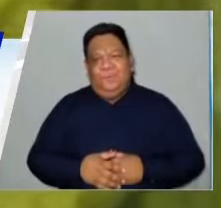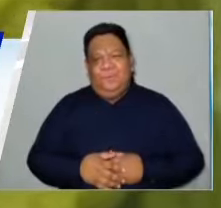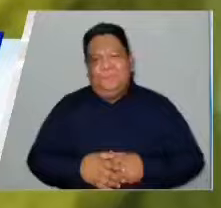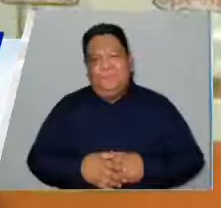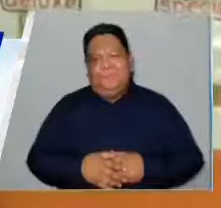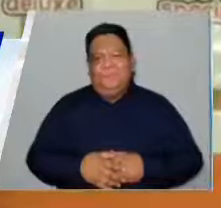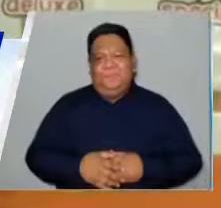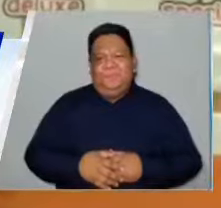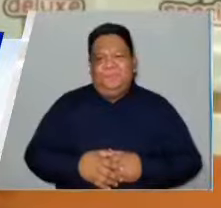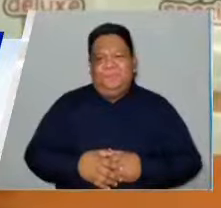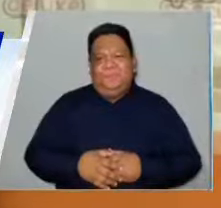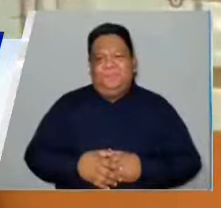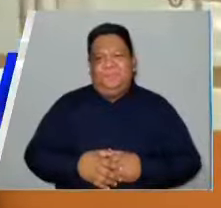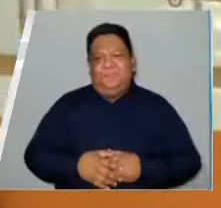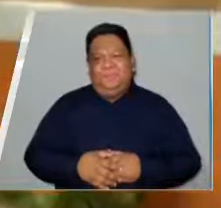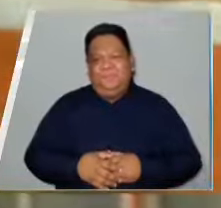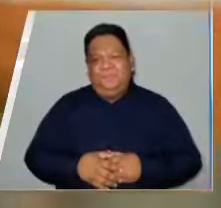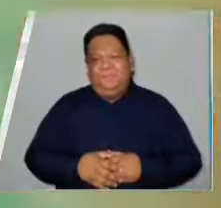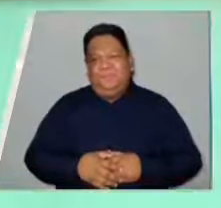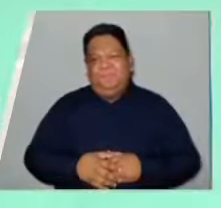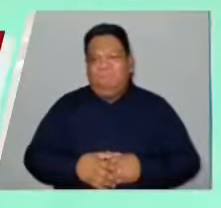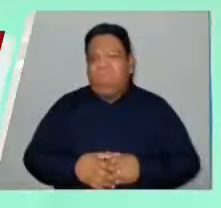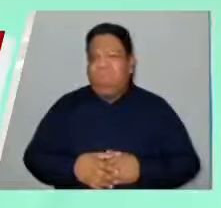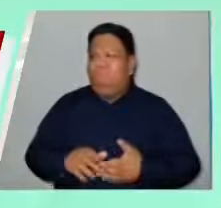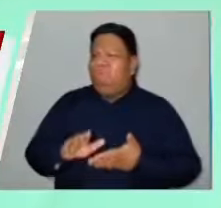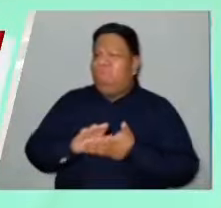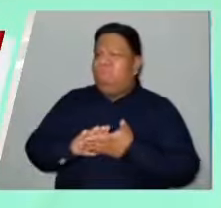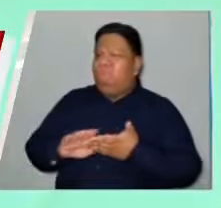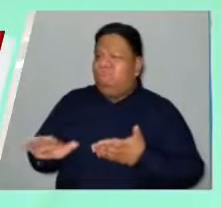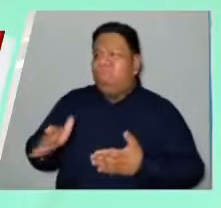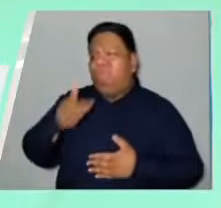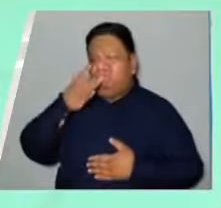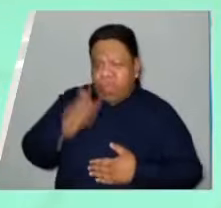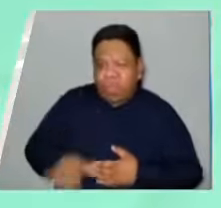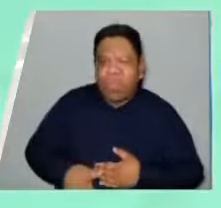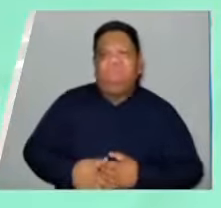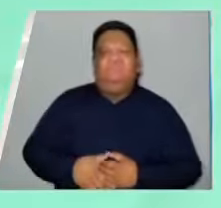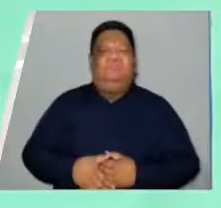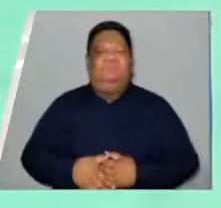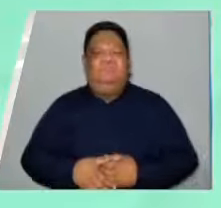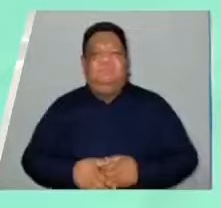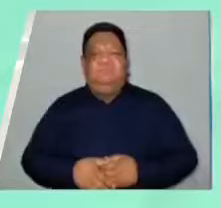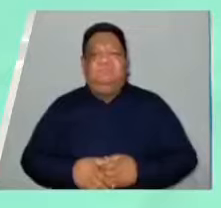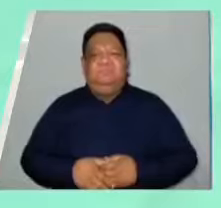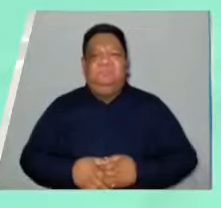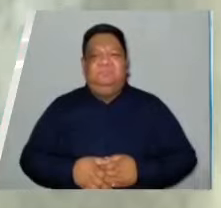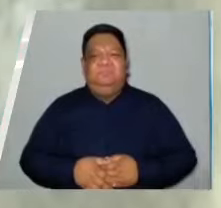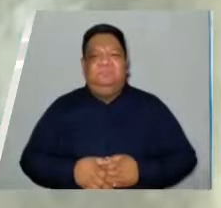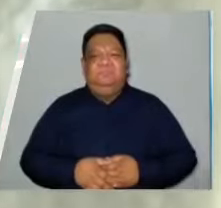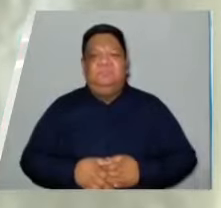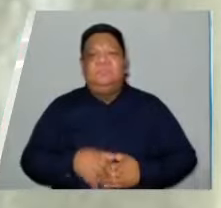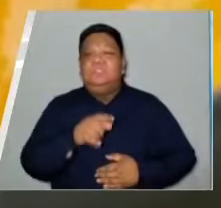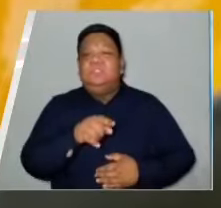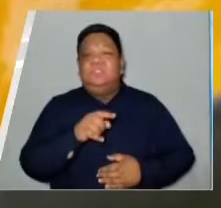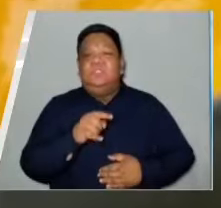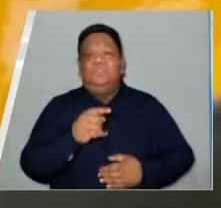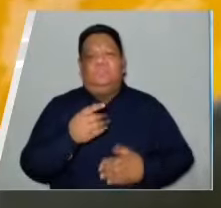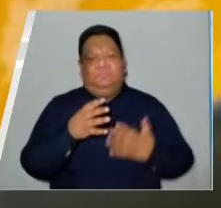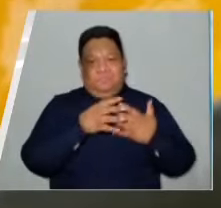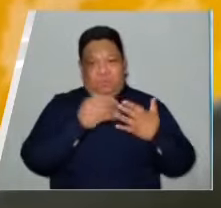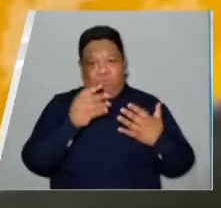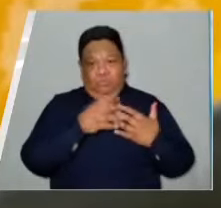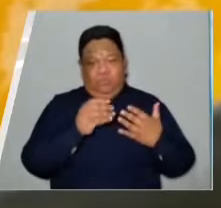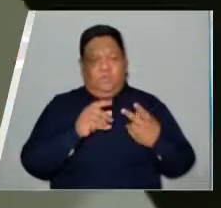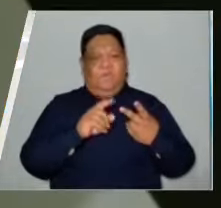puto very nice and very delicious gawa yan sa dahon ng malunggay harina milk